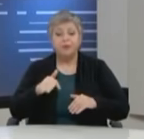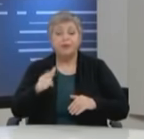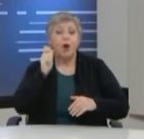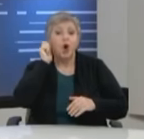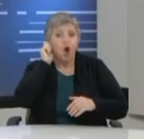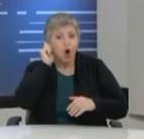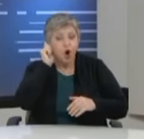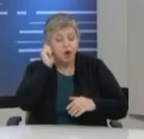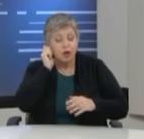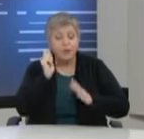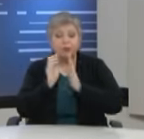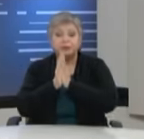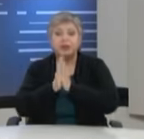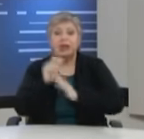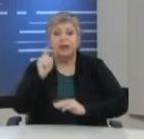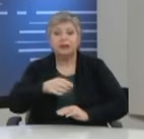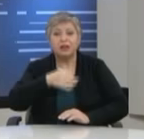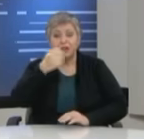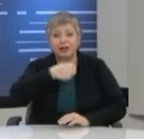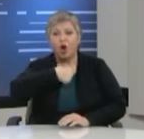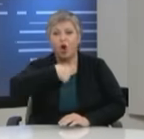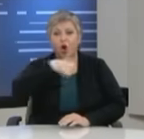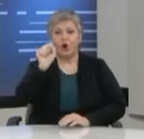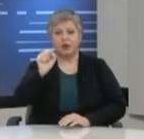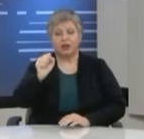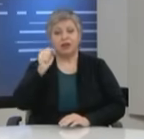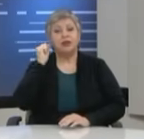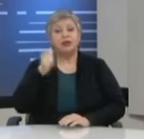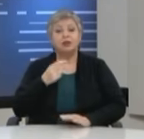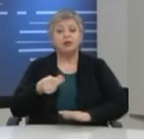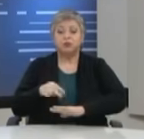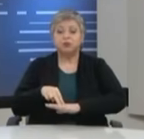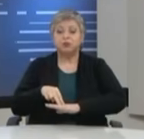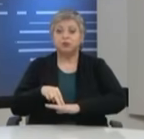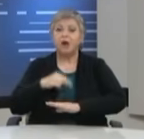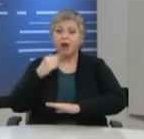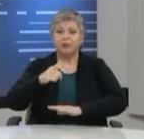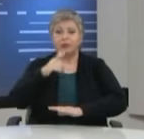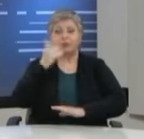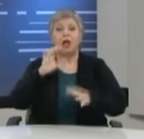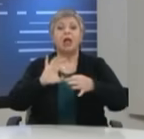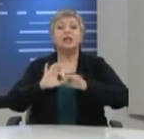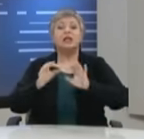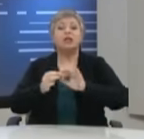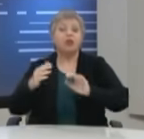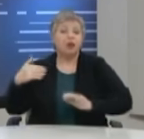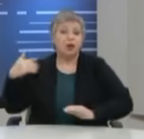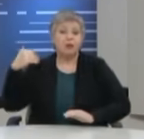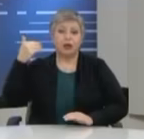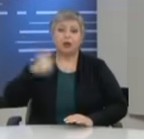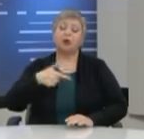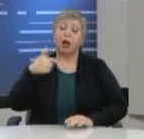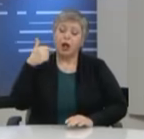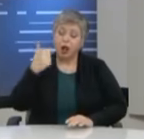να πείτε το μεγάλο όχι. Να σταθούμε στο ύψος των περιστάσεων, να σταθούμε στο ύψος της ιστορίας. Αυτό είναι